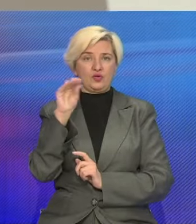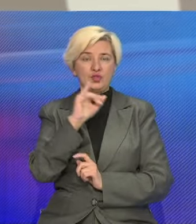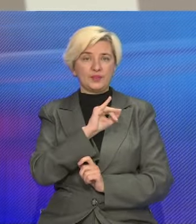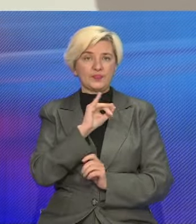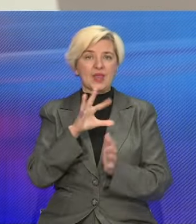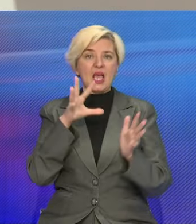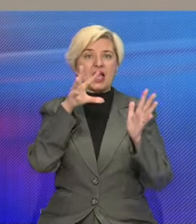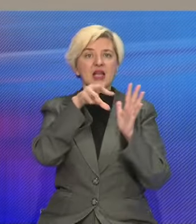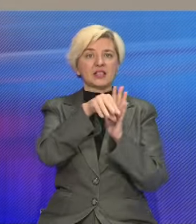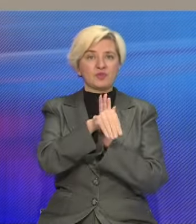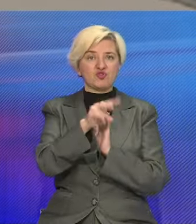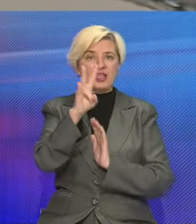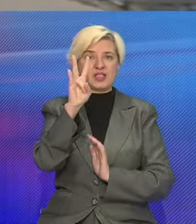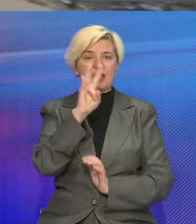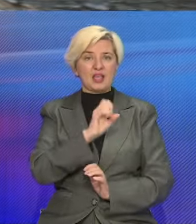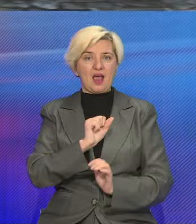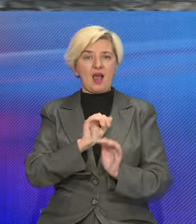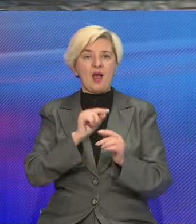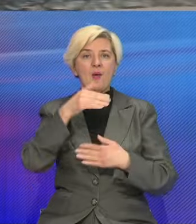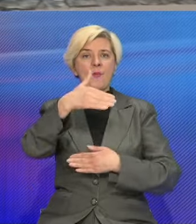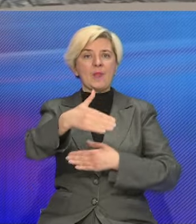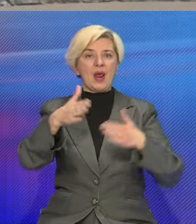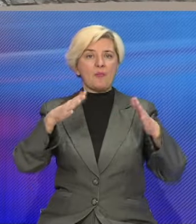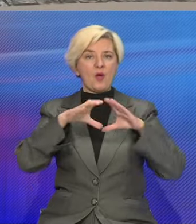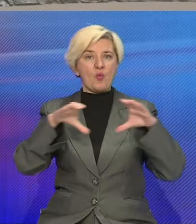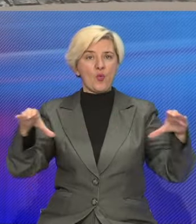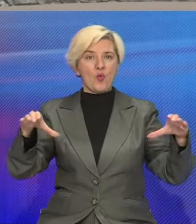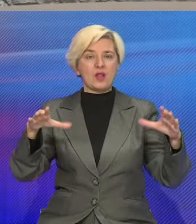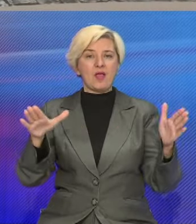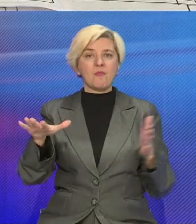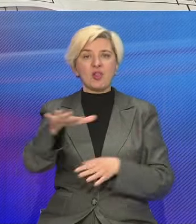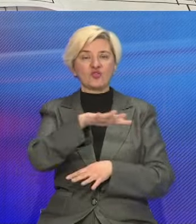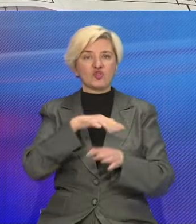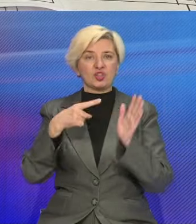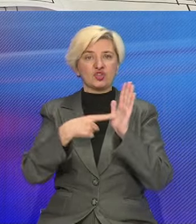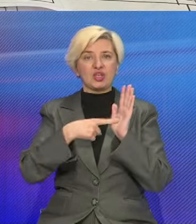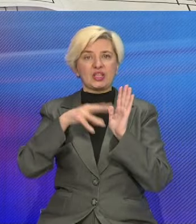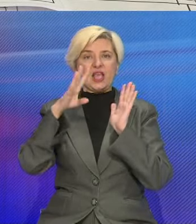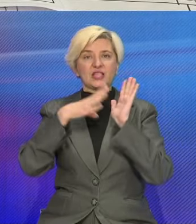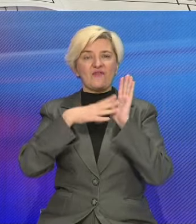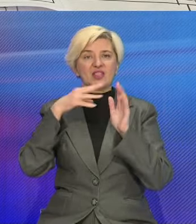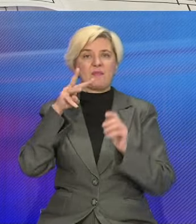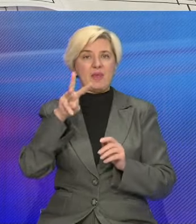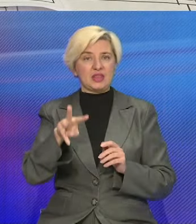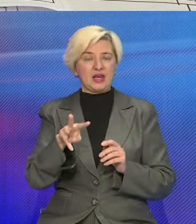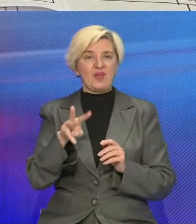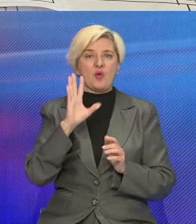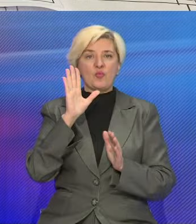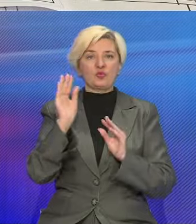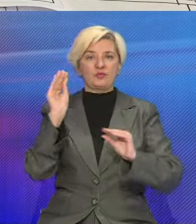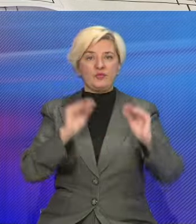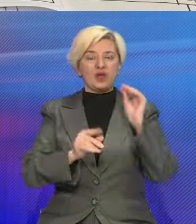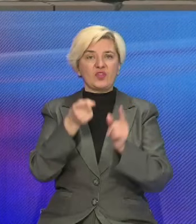Разміщається на прямоугольной площадці 6 на 9 метров. Площадка буде вымочена из натуральних природних